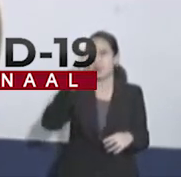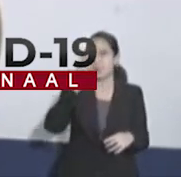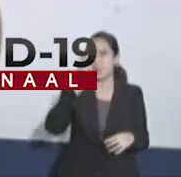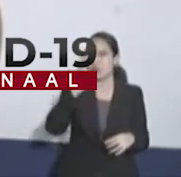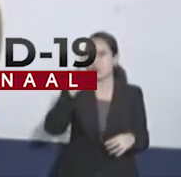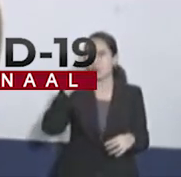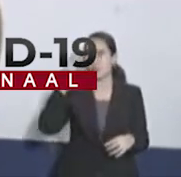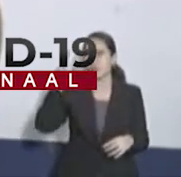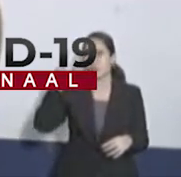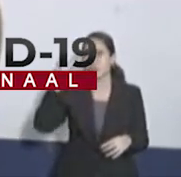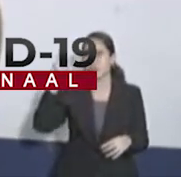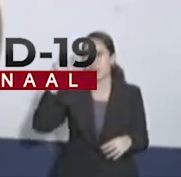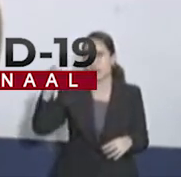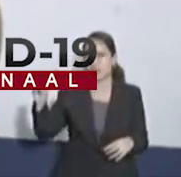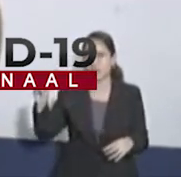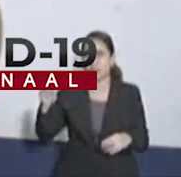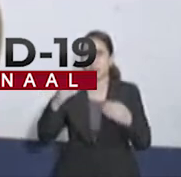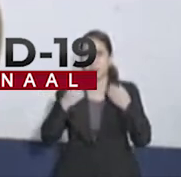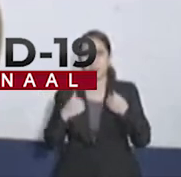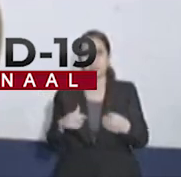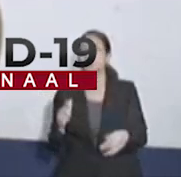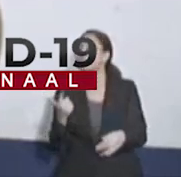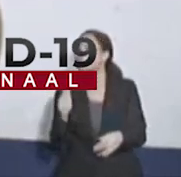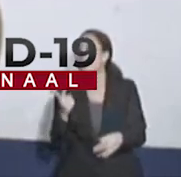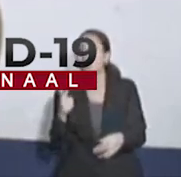niet hebben kunnen opereren.